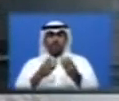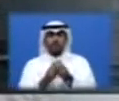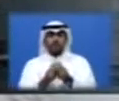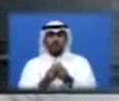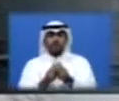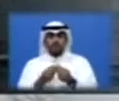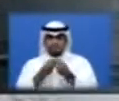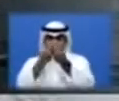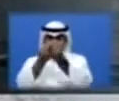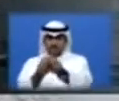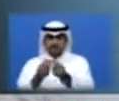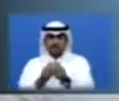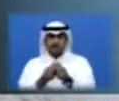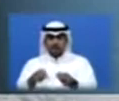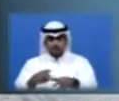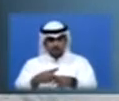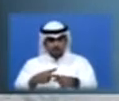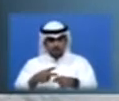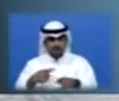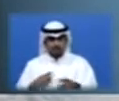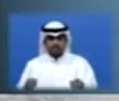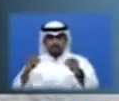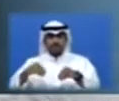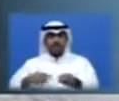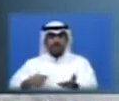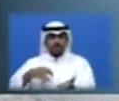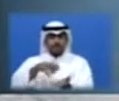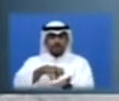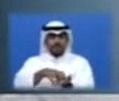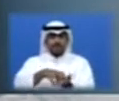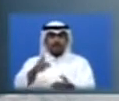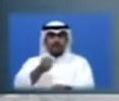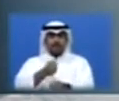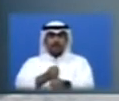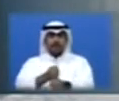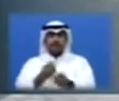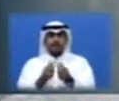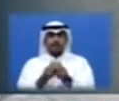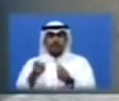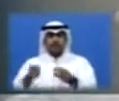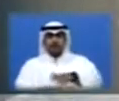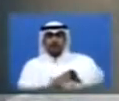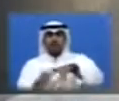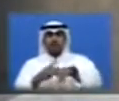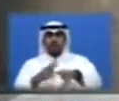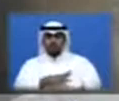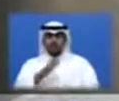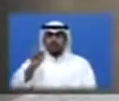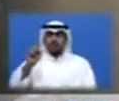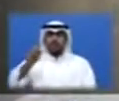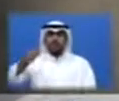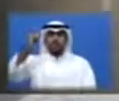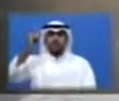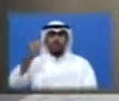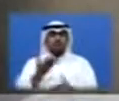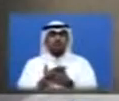تكريم حضرة صاحب السمو أمير البلاد الشيخ صباح الأحمد الجابر الصباح حفظه الله ورعاه يأتي استحقاقا لمسيرة